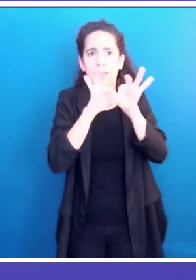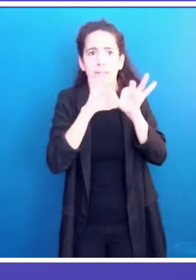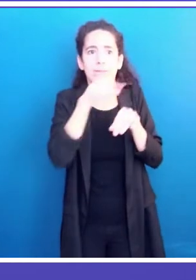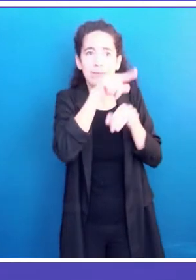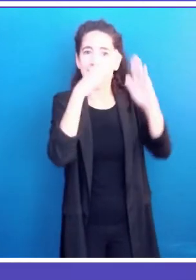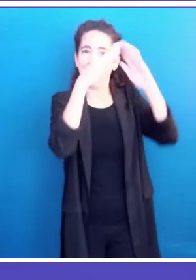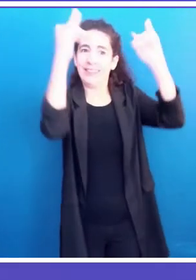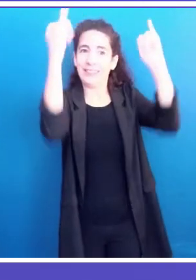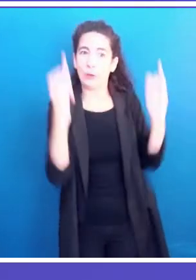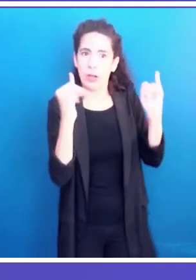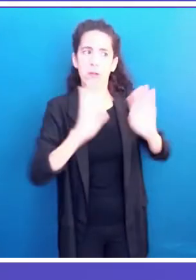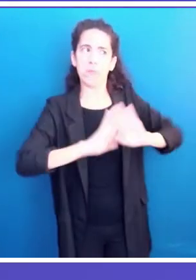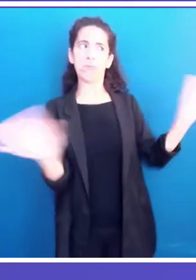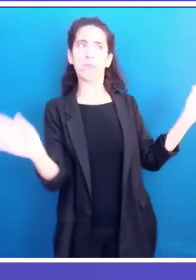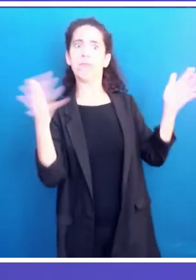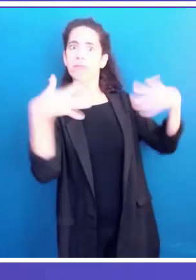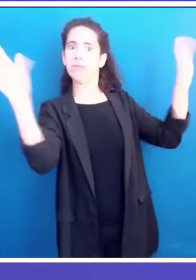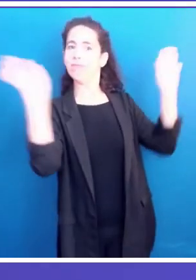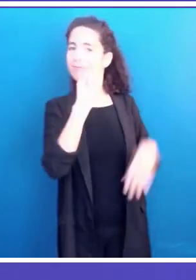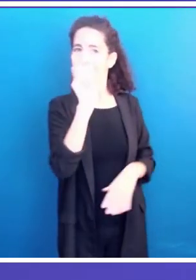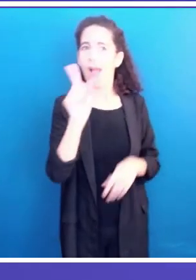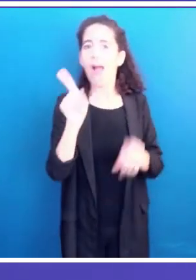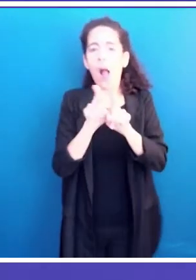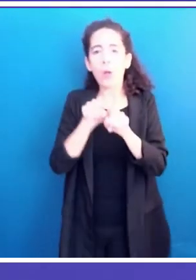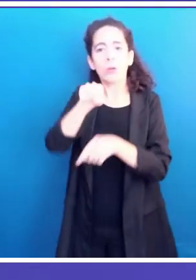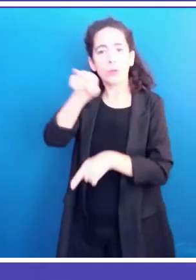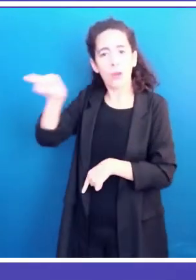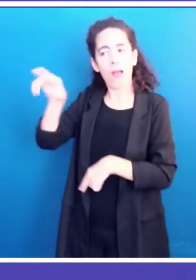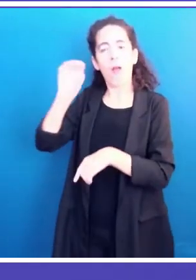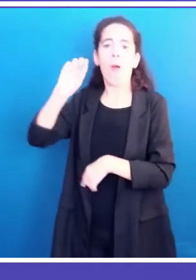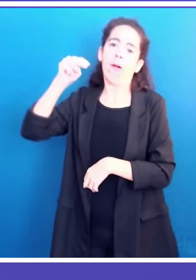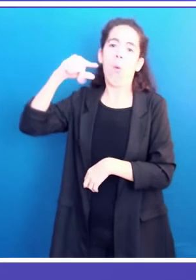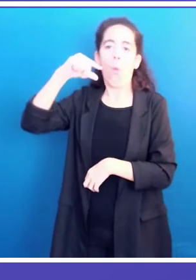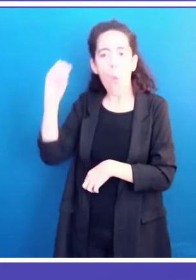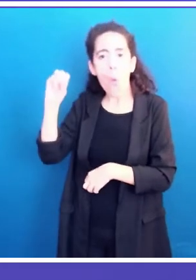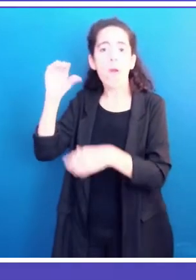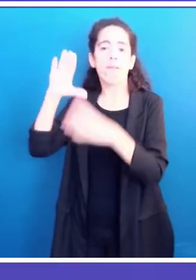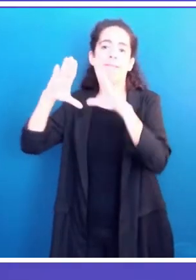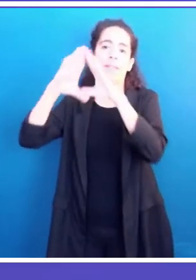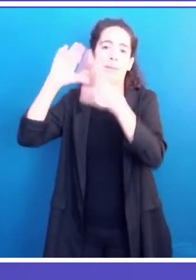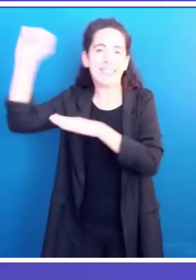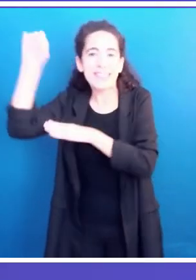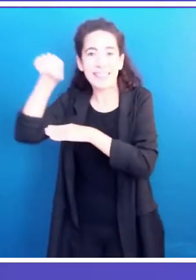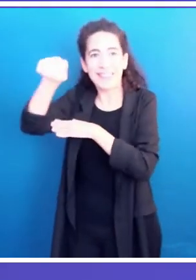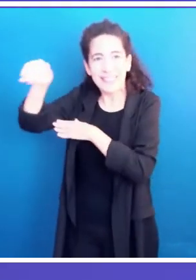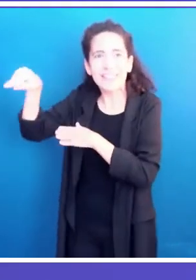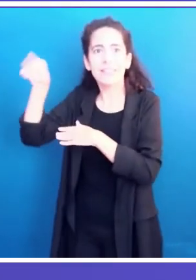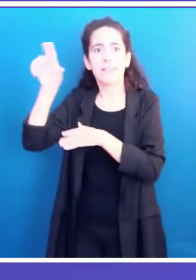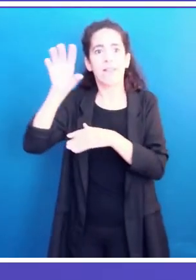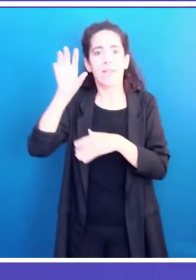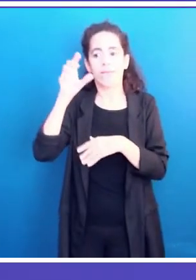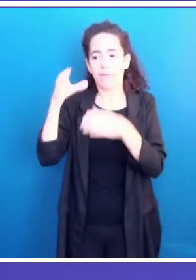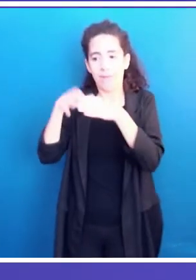نتعامل مع المؤسسات الموجودة على عدة مستويات. هذا التعاون